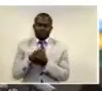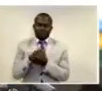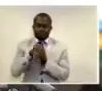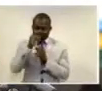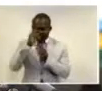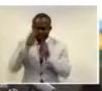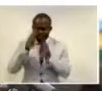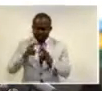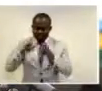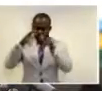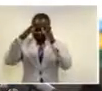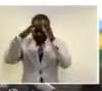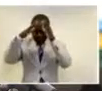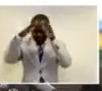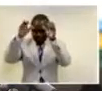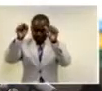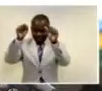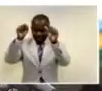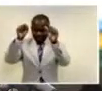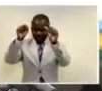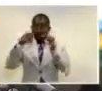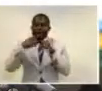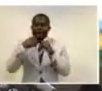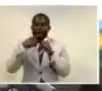nyakubahwa Perezida wa Repubulika hari